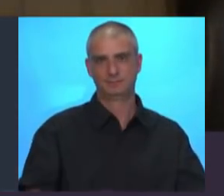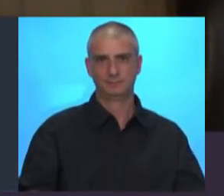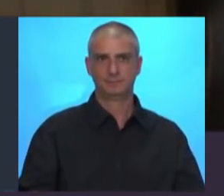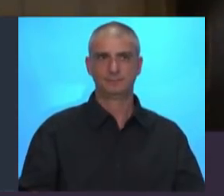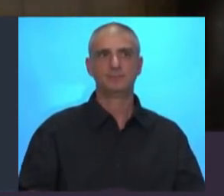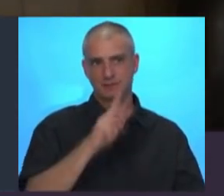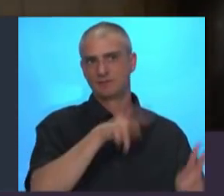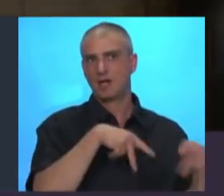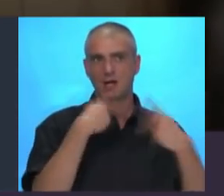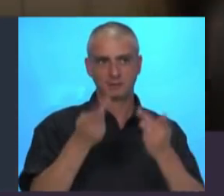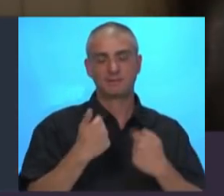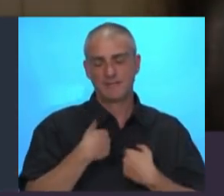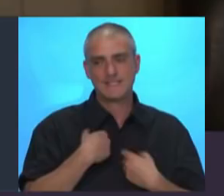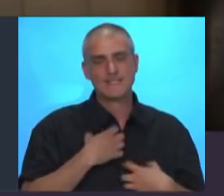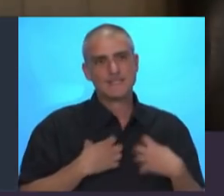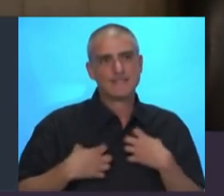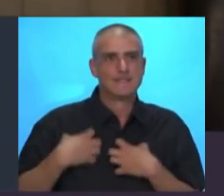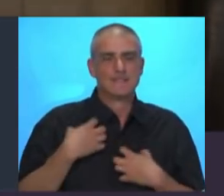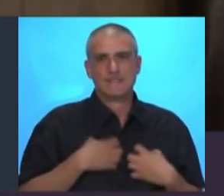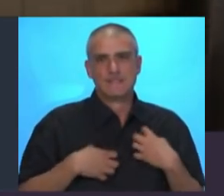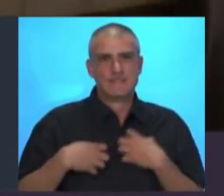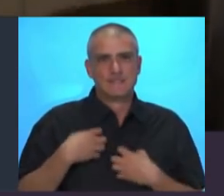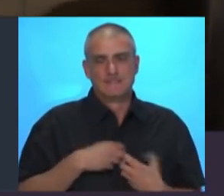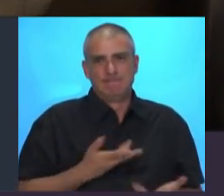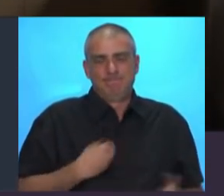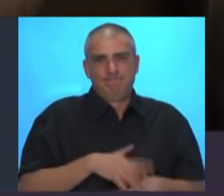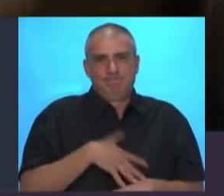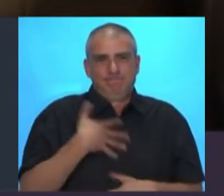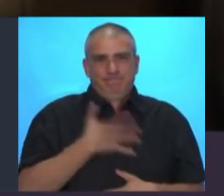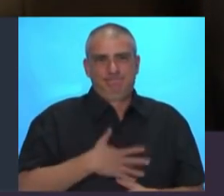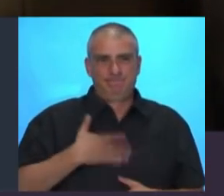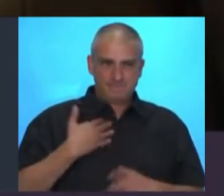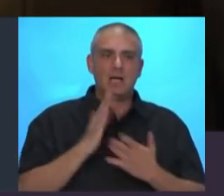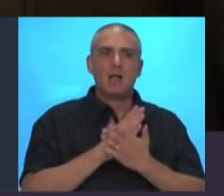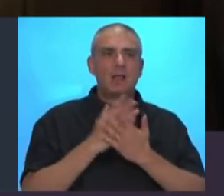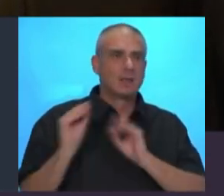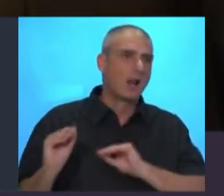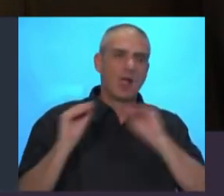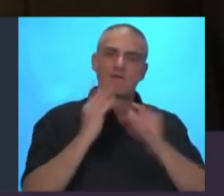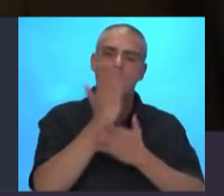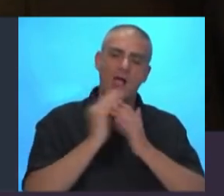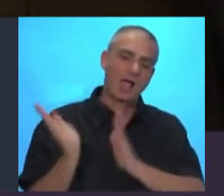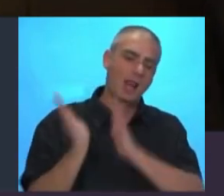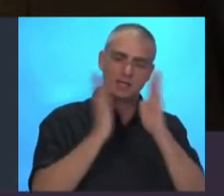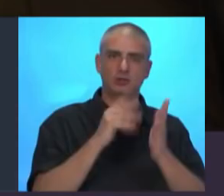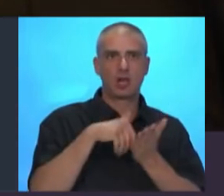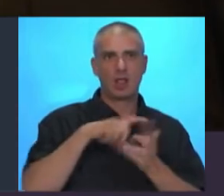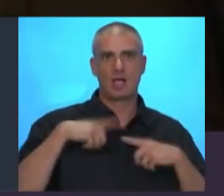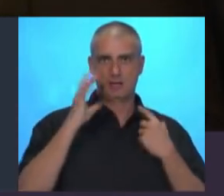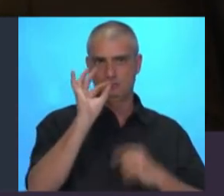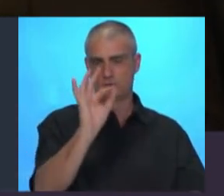והיא חזרה, ואני אכול נקיפות מצפון החלטתי לעבור מהר לפרק השני